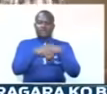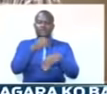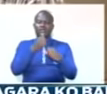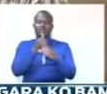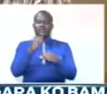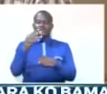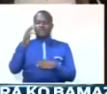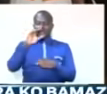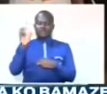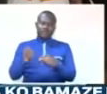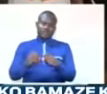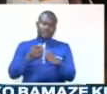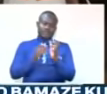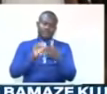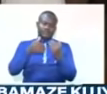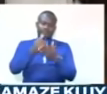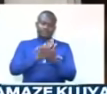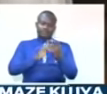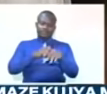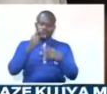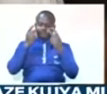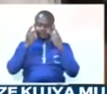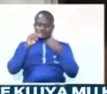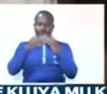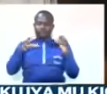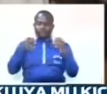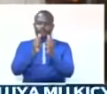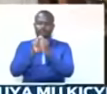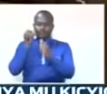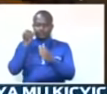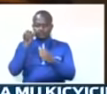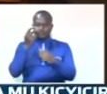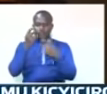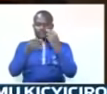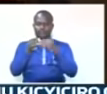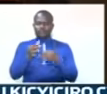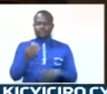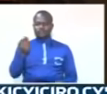ari 50% ariko hakaba ubwo ubona abantu birunze hamwe mu gihe babonye imari